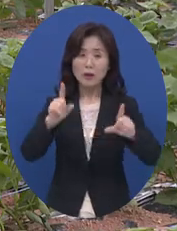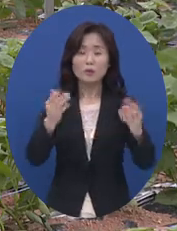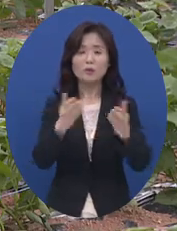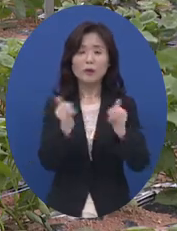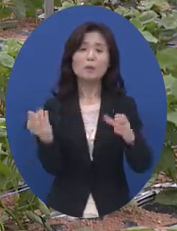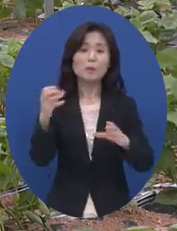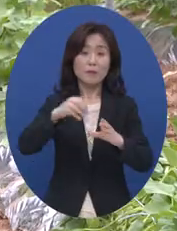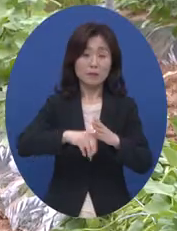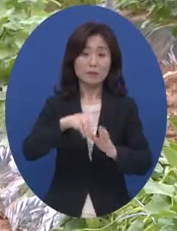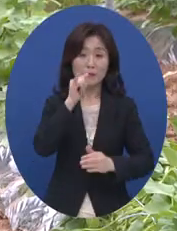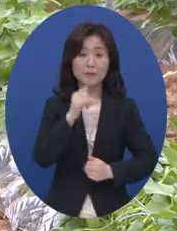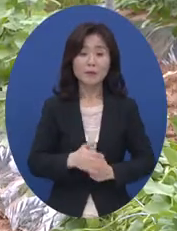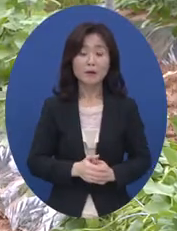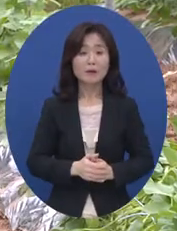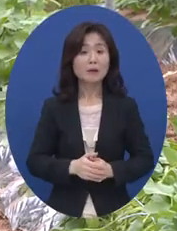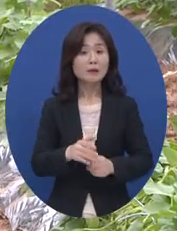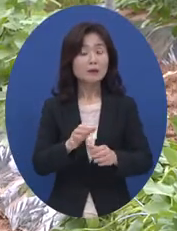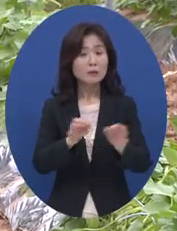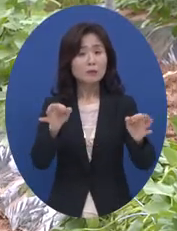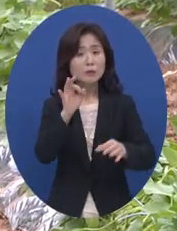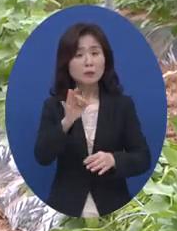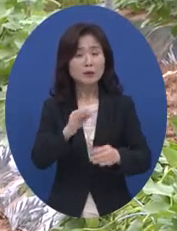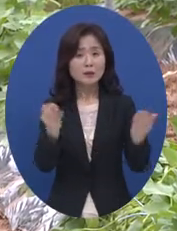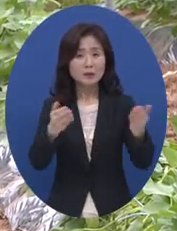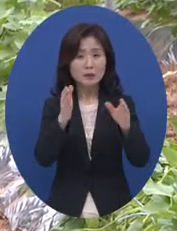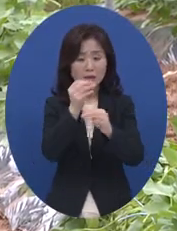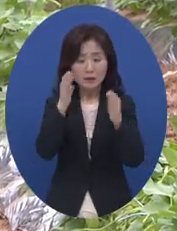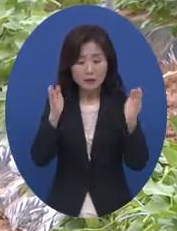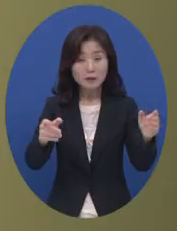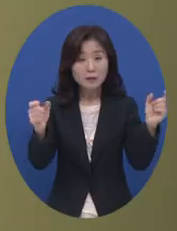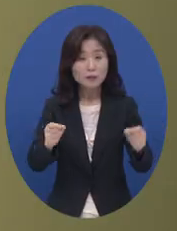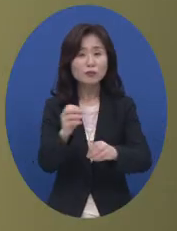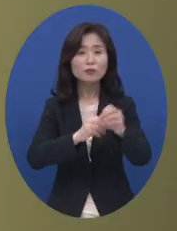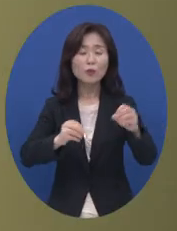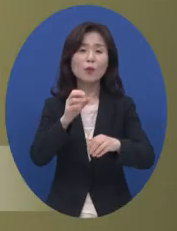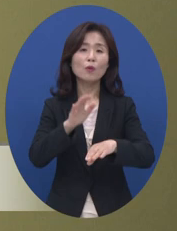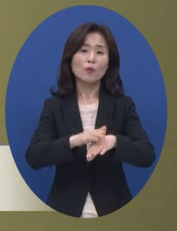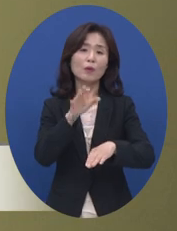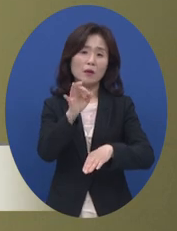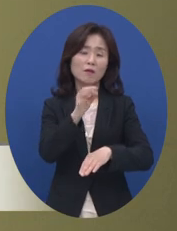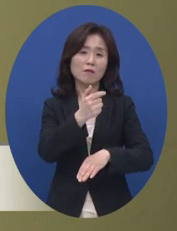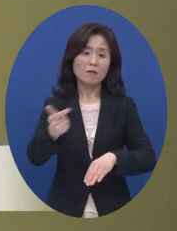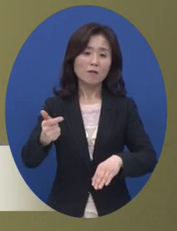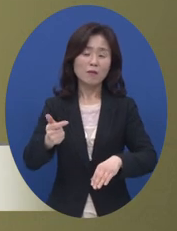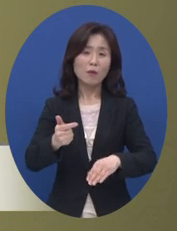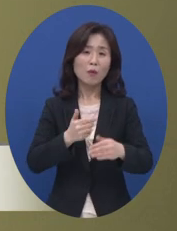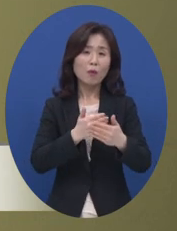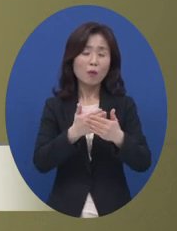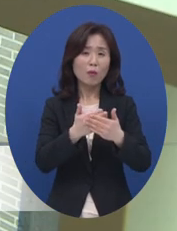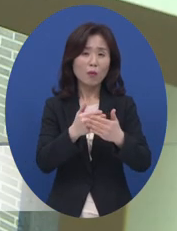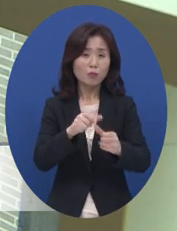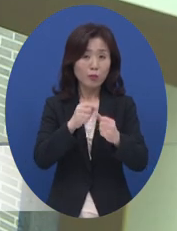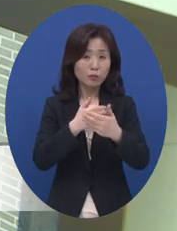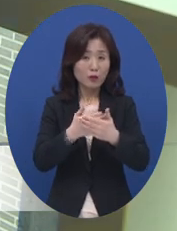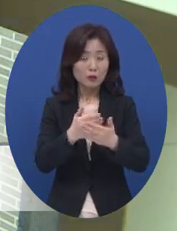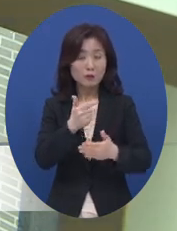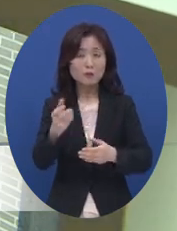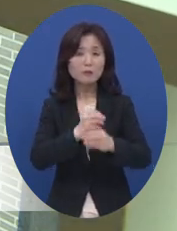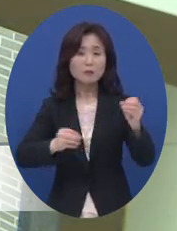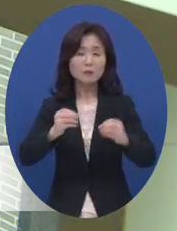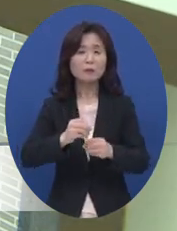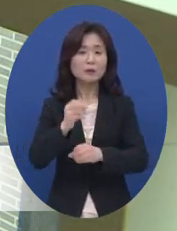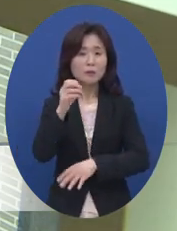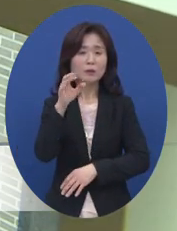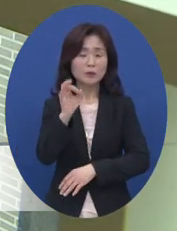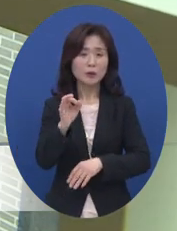됐습니다 지급액은 근무 기간이 짧을수록 높아집니다 즉 0 0% 안정성이 높아질수록 기본급의 최소 5%